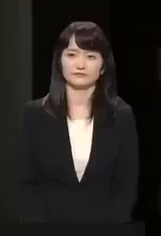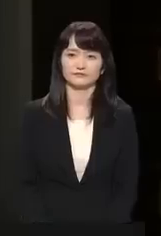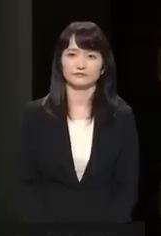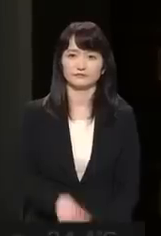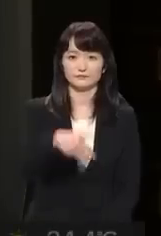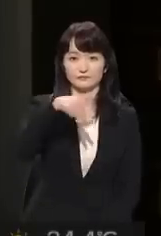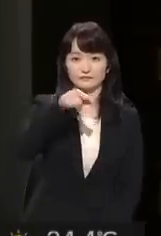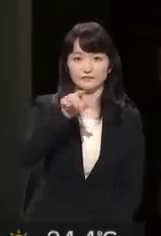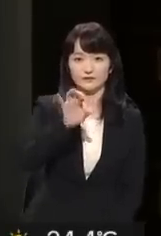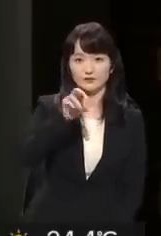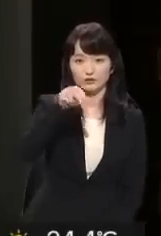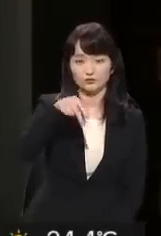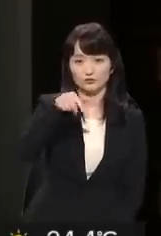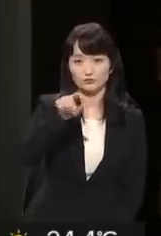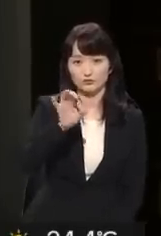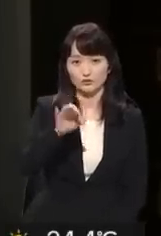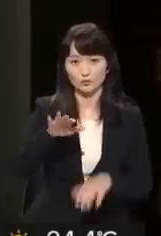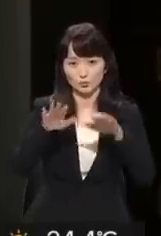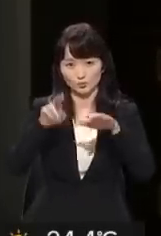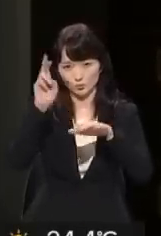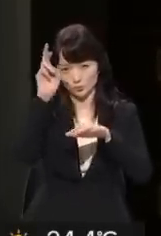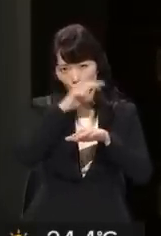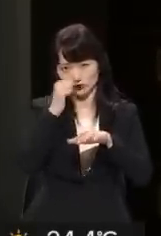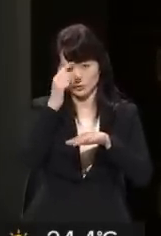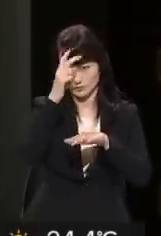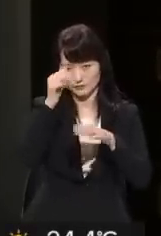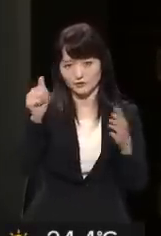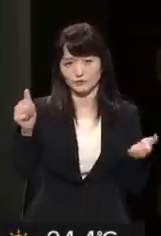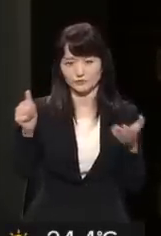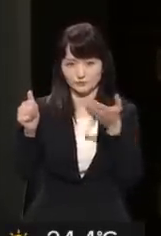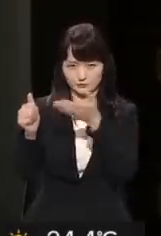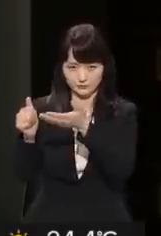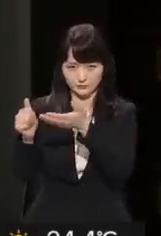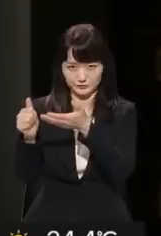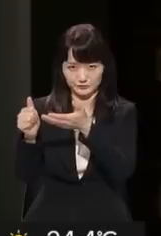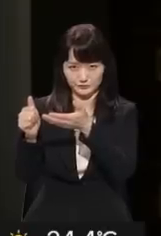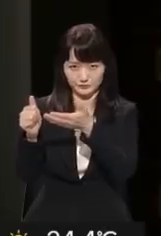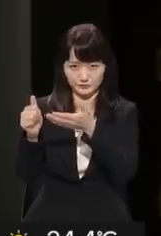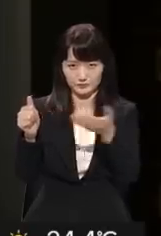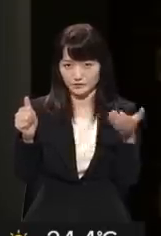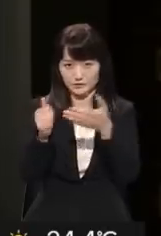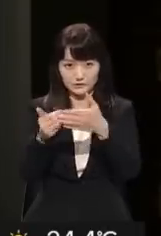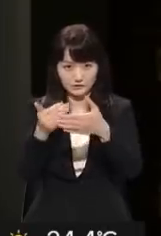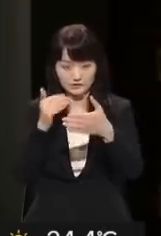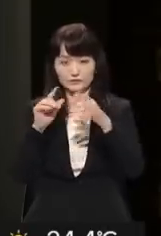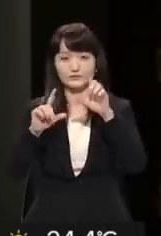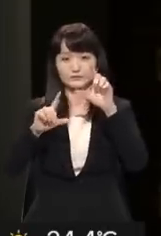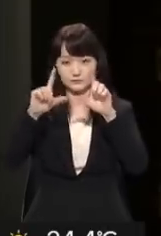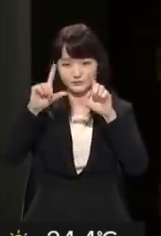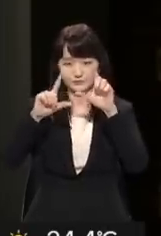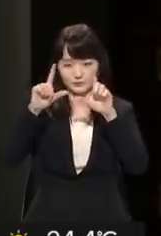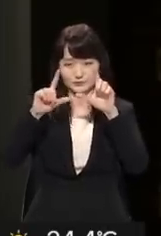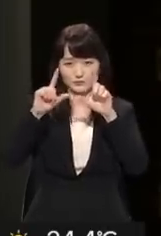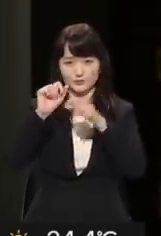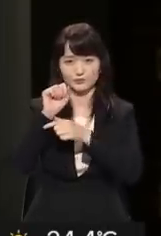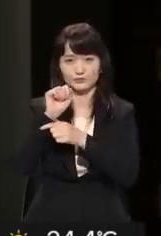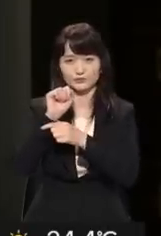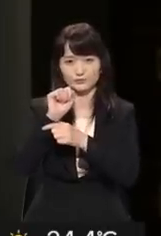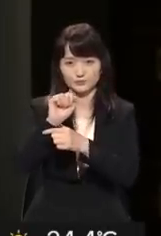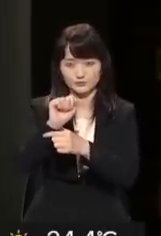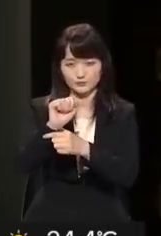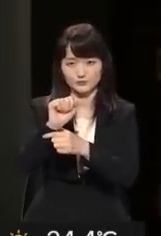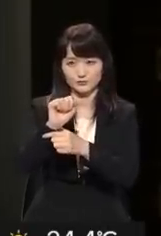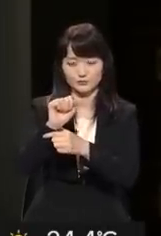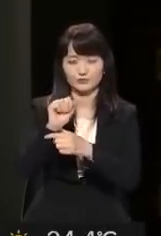자, 정유정 오늘 오전 검찰로 송치됐죠. 그 송치되기 전에 모습 드러냈습니다. 신상